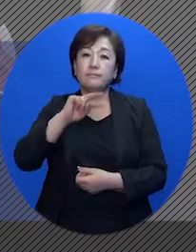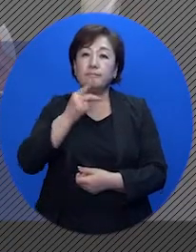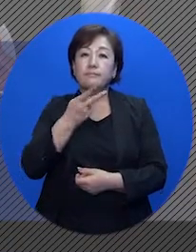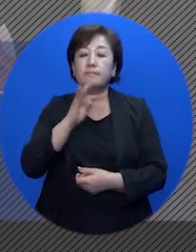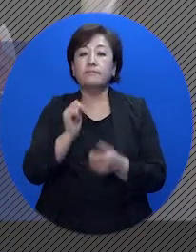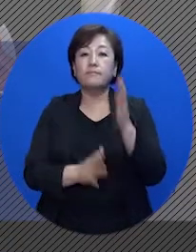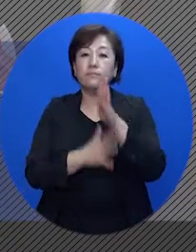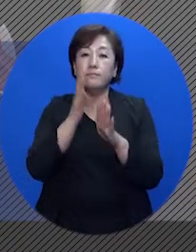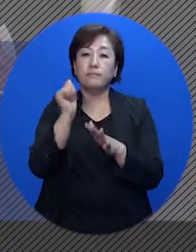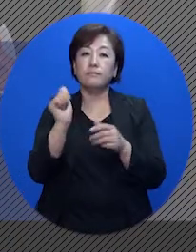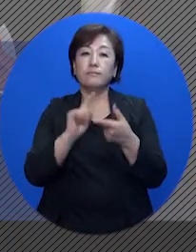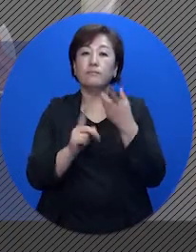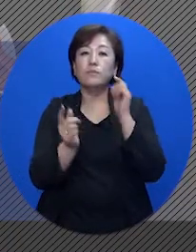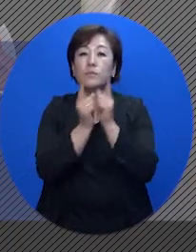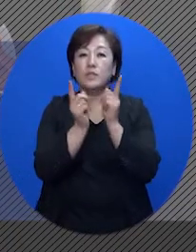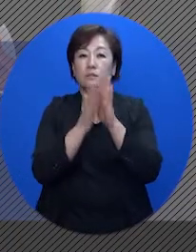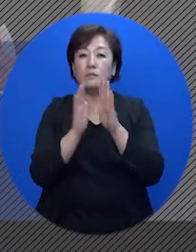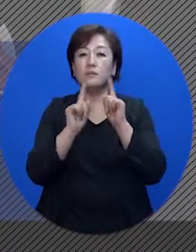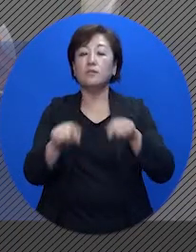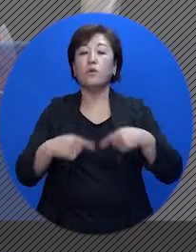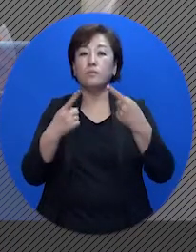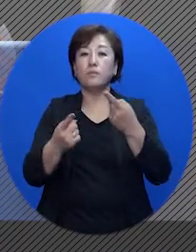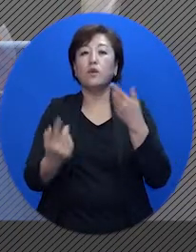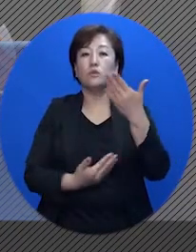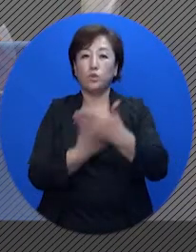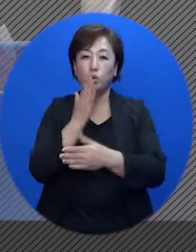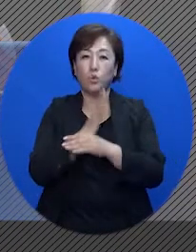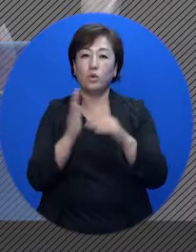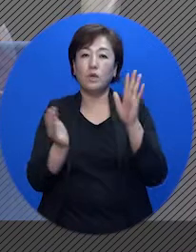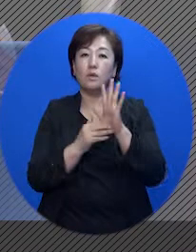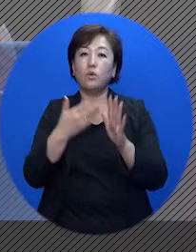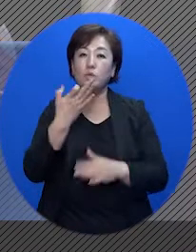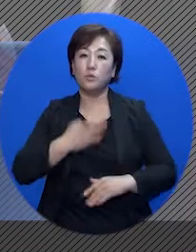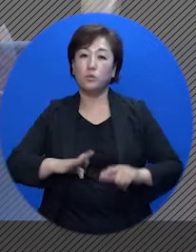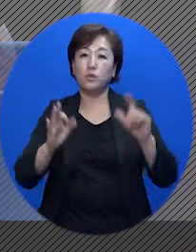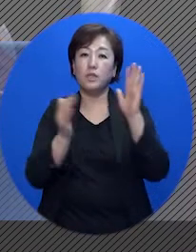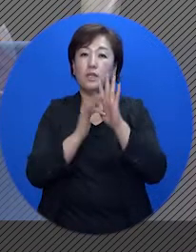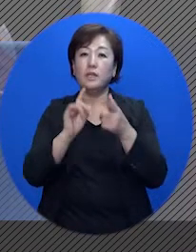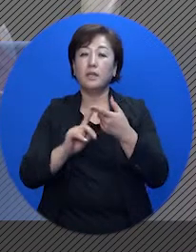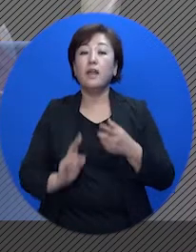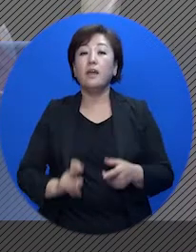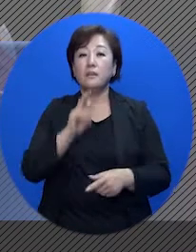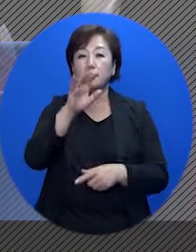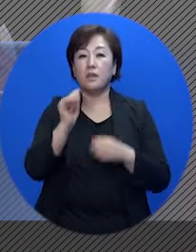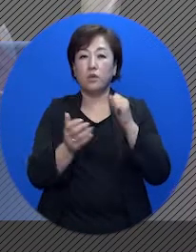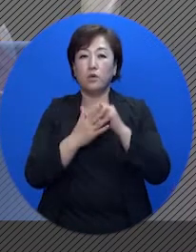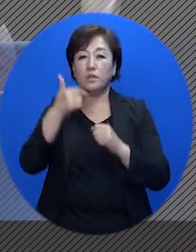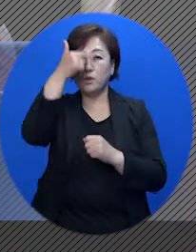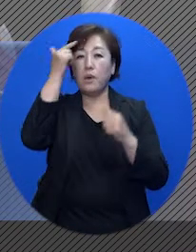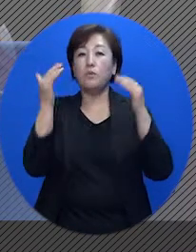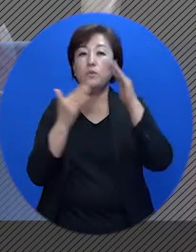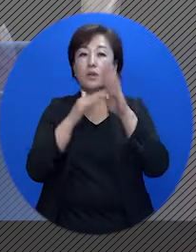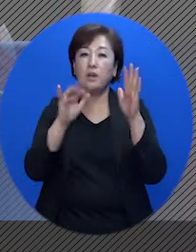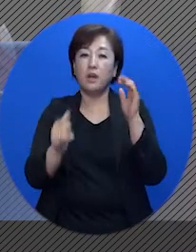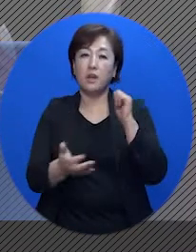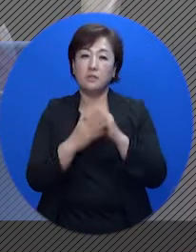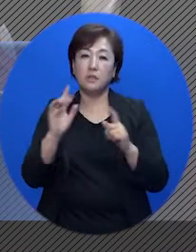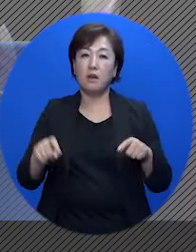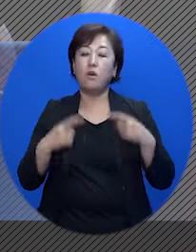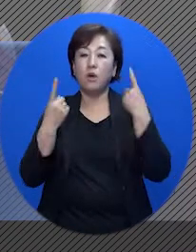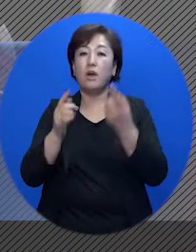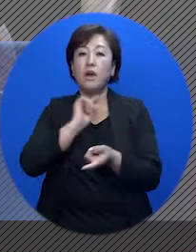송철호 시장이 현장 소통을 이어나가고 있습니다. 지난 19일에는 장생포 고래박물관에서